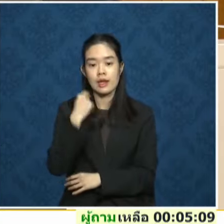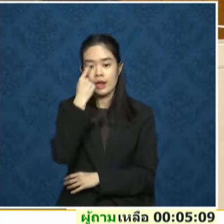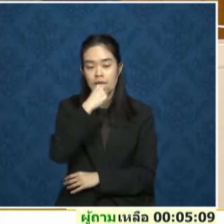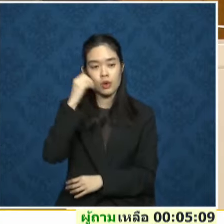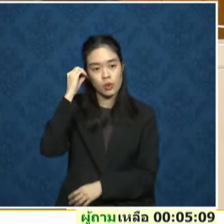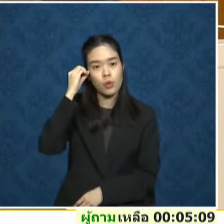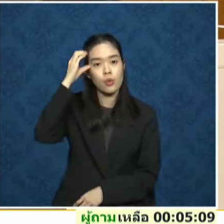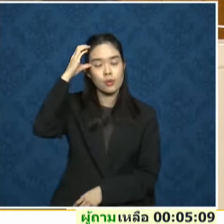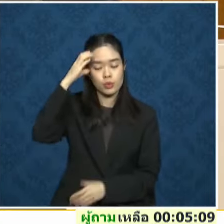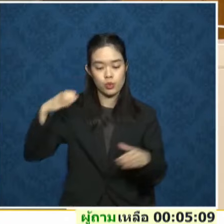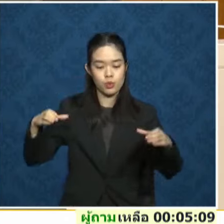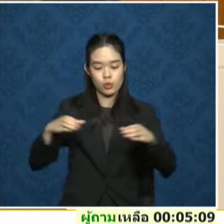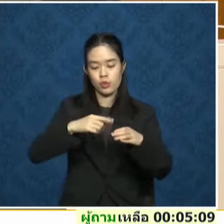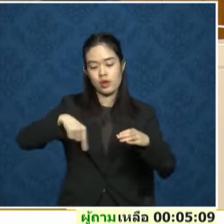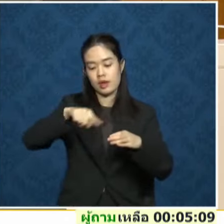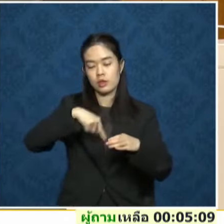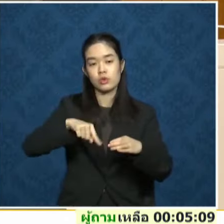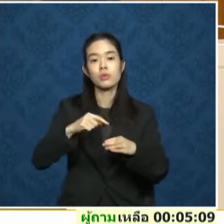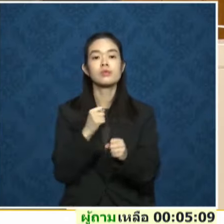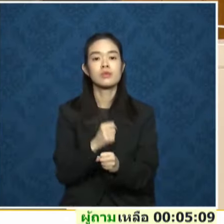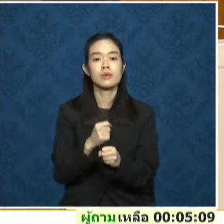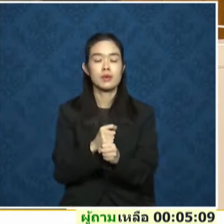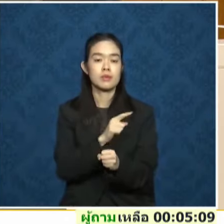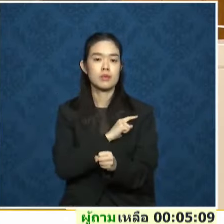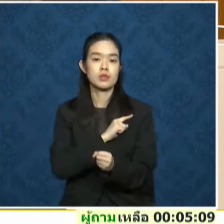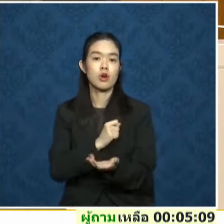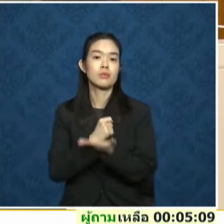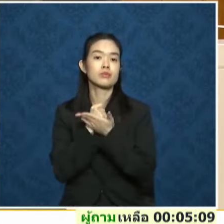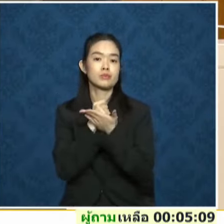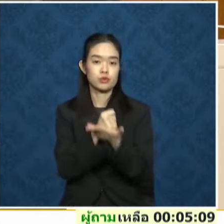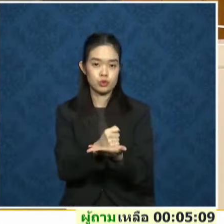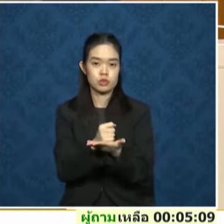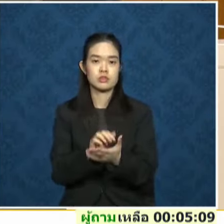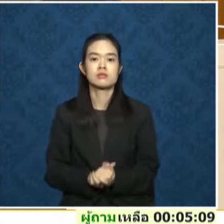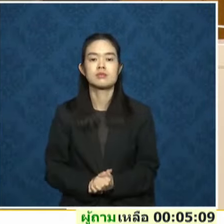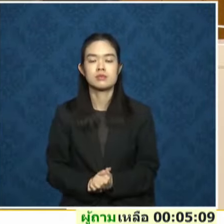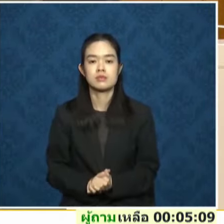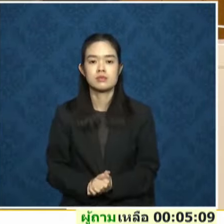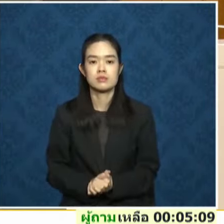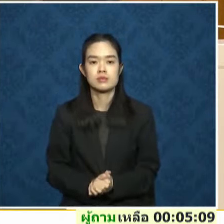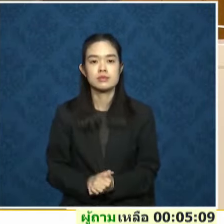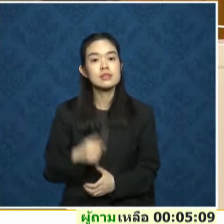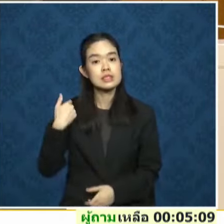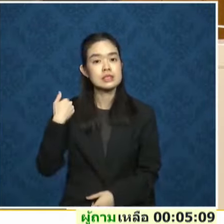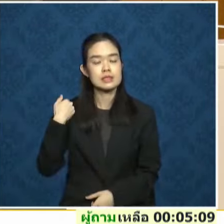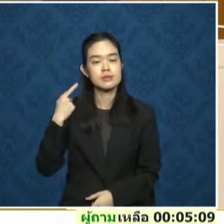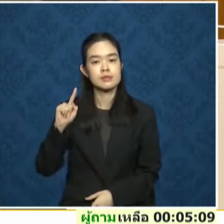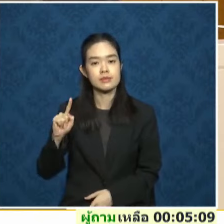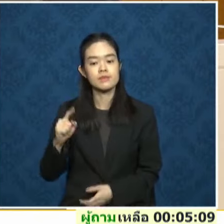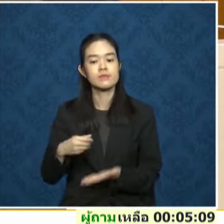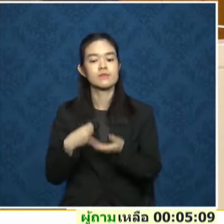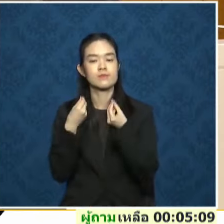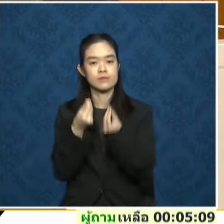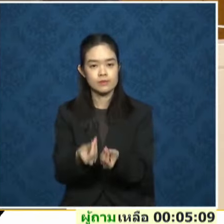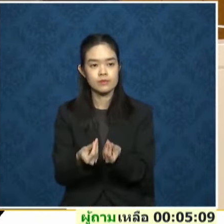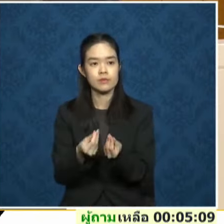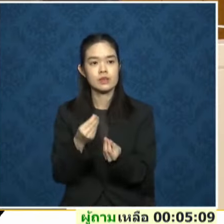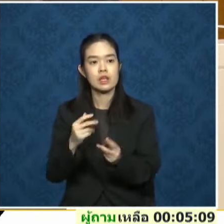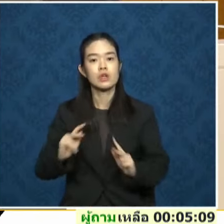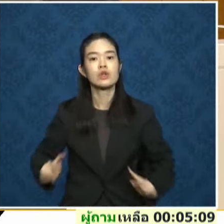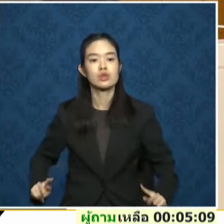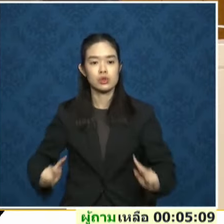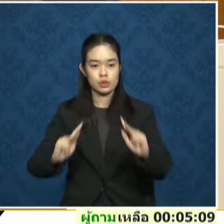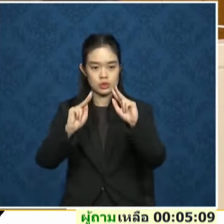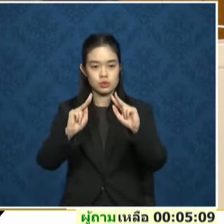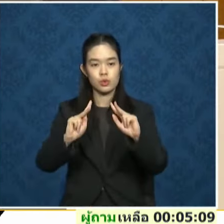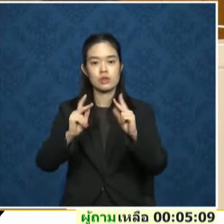าเป็นกลุ่มงานแล้วมาช่วยก็จะเป็นสิ่งที่เกิดประโยชน์นี่กระทรวงก็คิดเช่นเดียวกับ